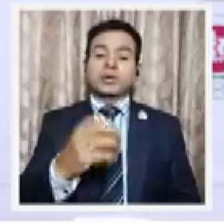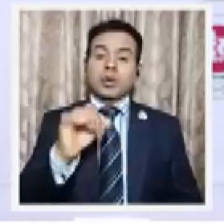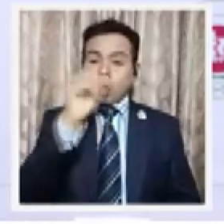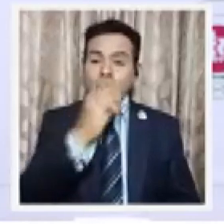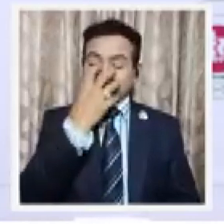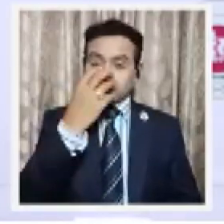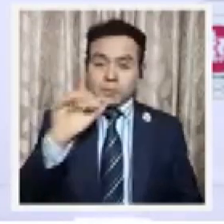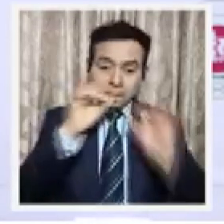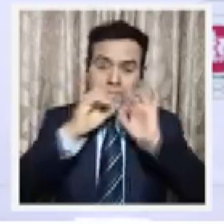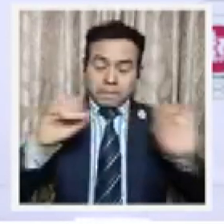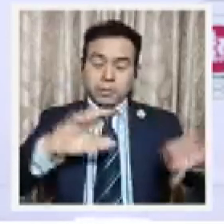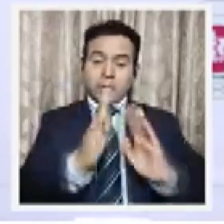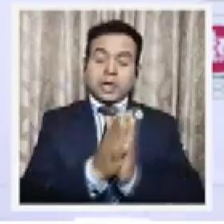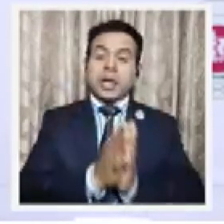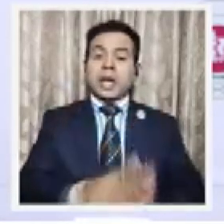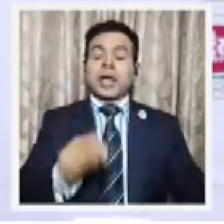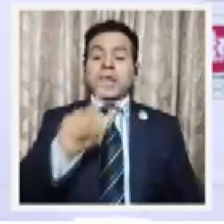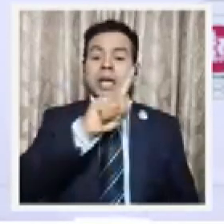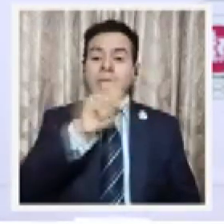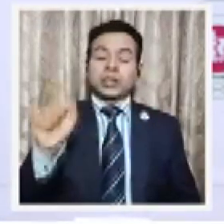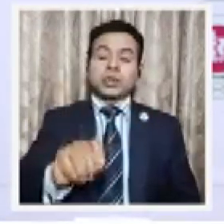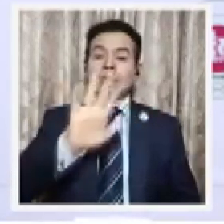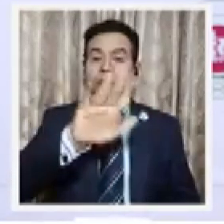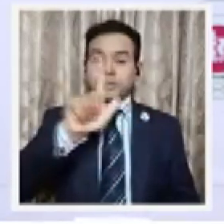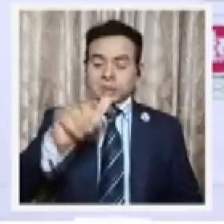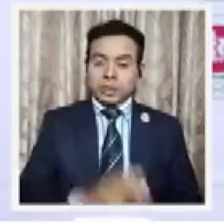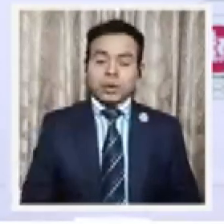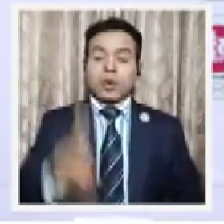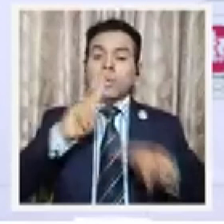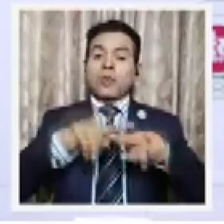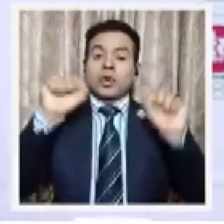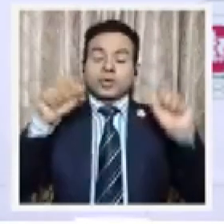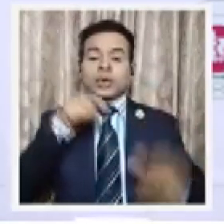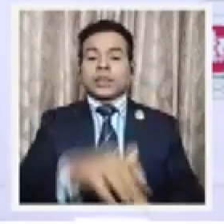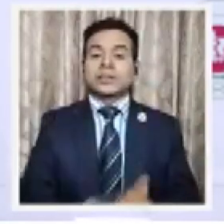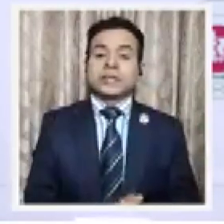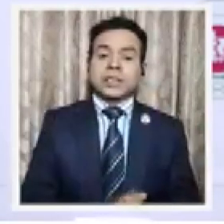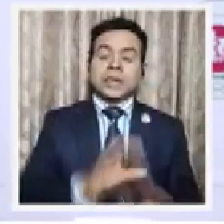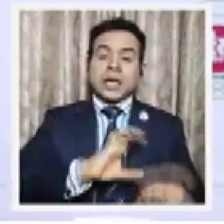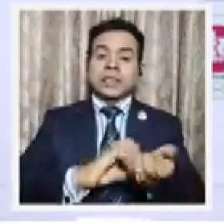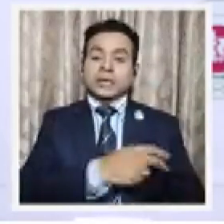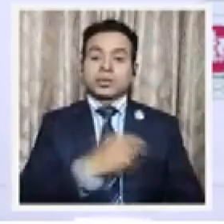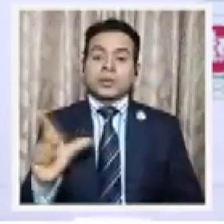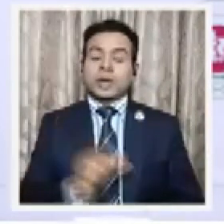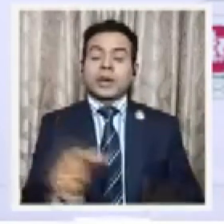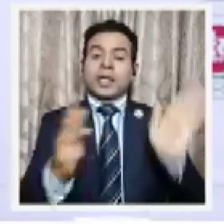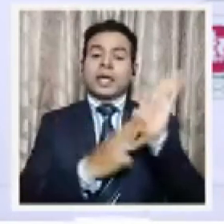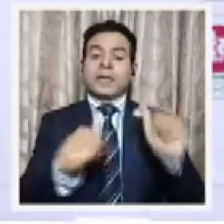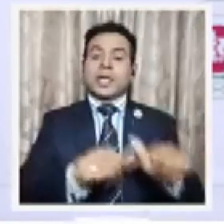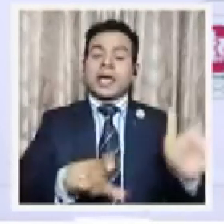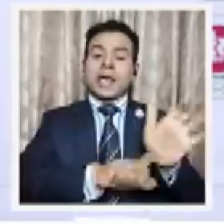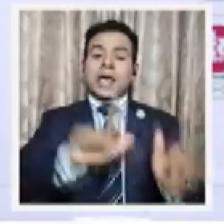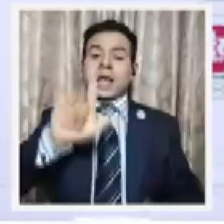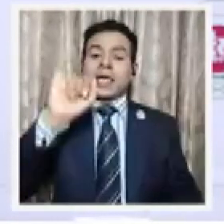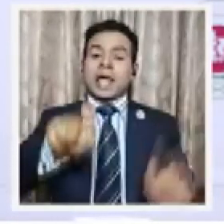নেজাল ক্যানুলার সংখ্যা 314টি এবং সারা দেশে অক্সিজেন কনসেন্ট্রেটের সংখ্যা 157টি। এখানে উল্লেখ করি ফরিদপুর